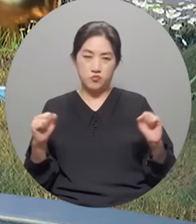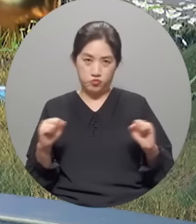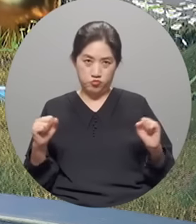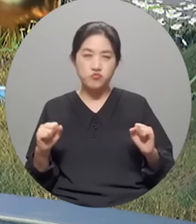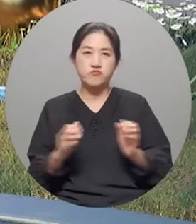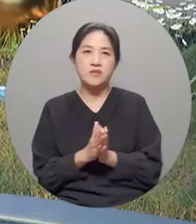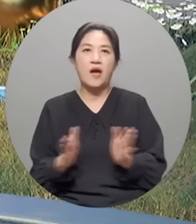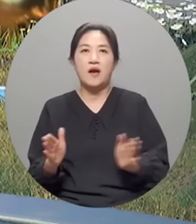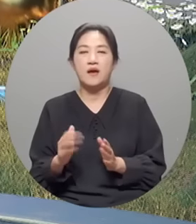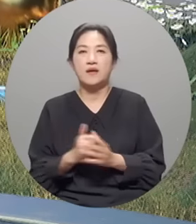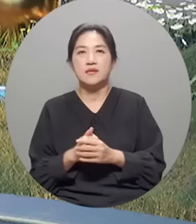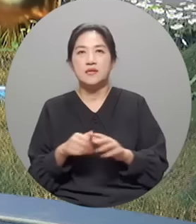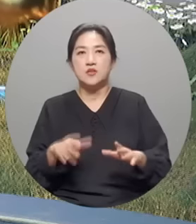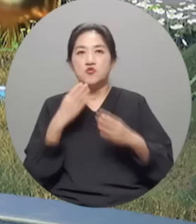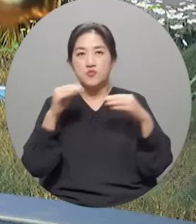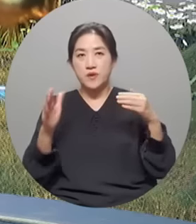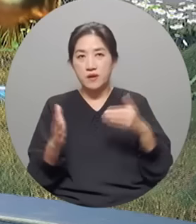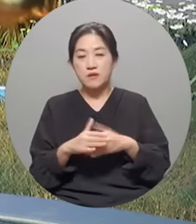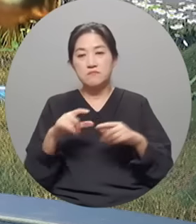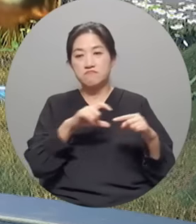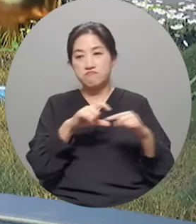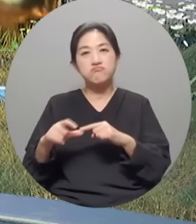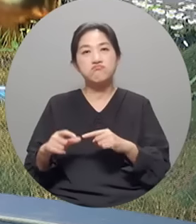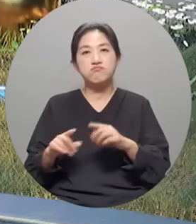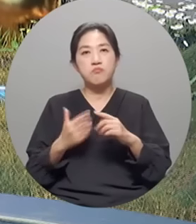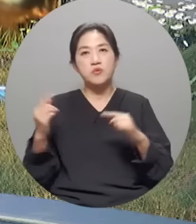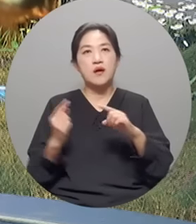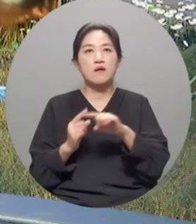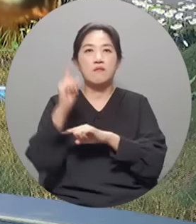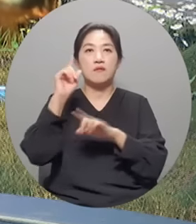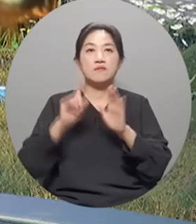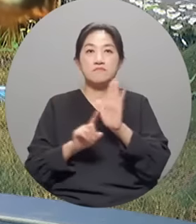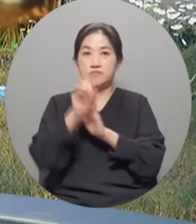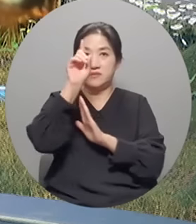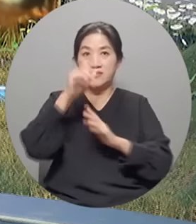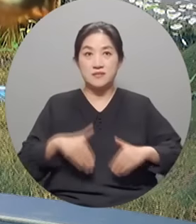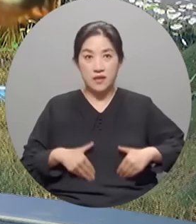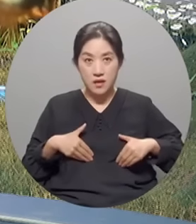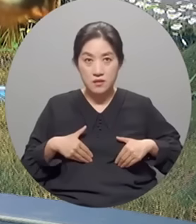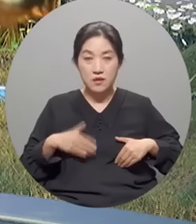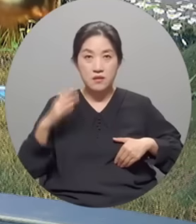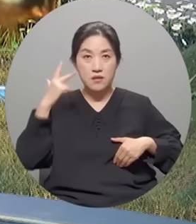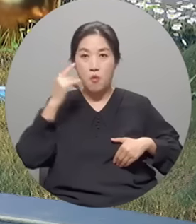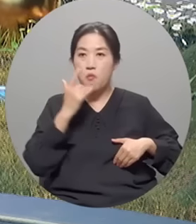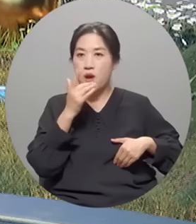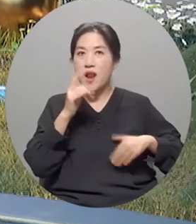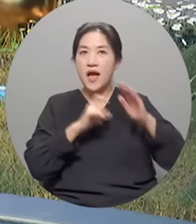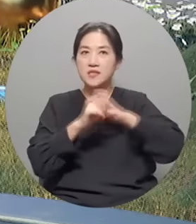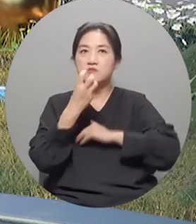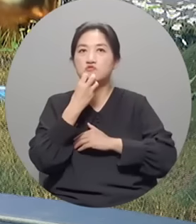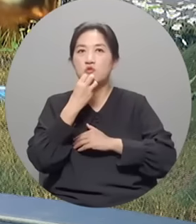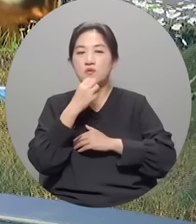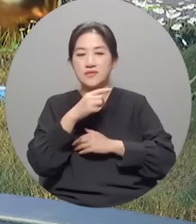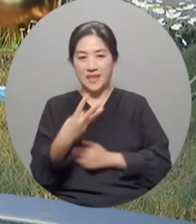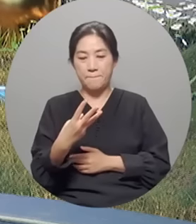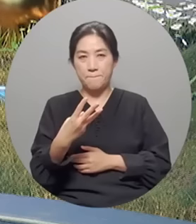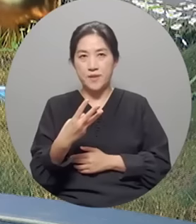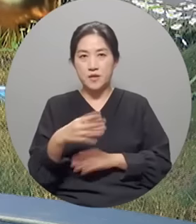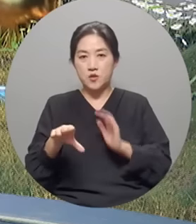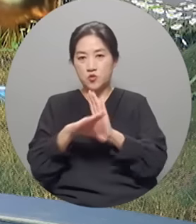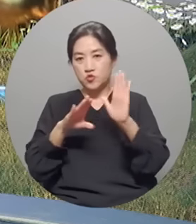것으로 보입니다. 주말까지는 평년 기온에 크게 웃도는 날씨가 이어지겠는데요. 다음 주 화요일 아침 서울의 기온은 3도, 또 중부